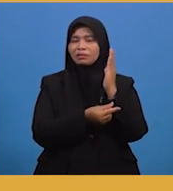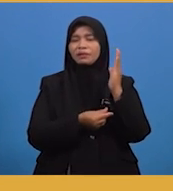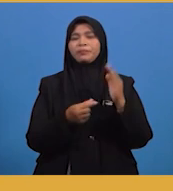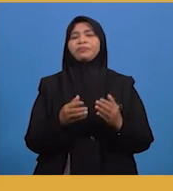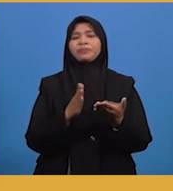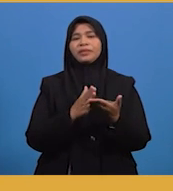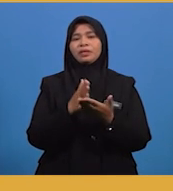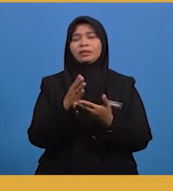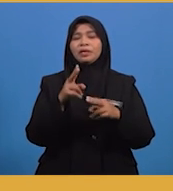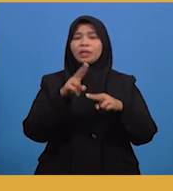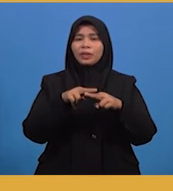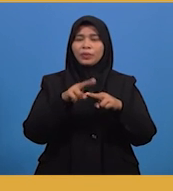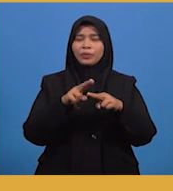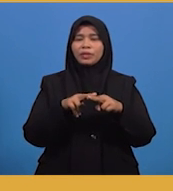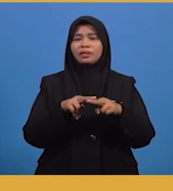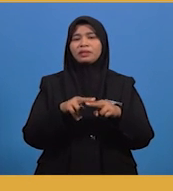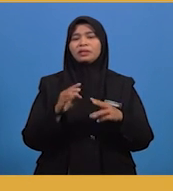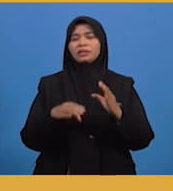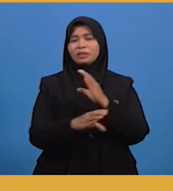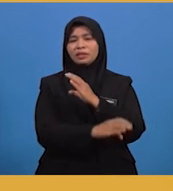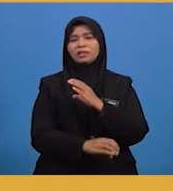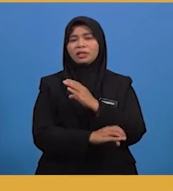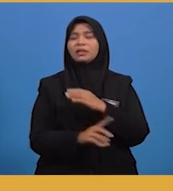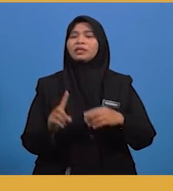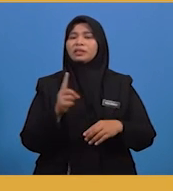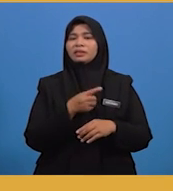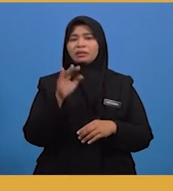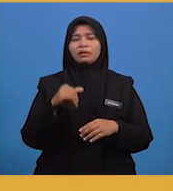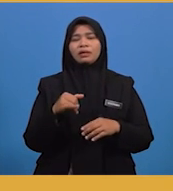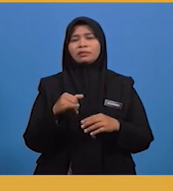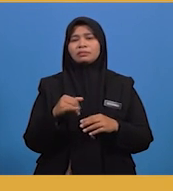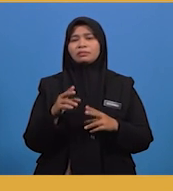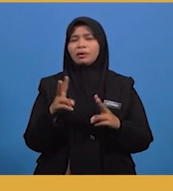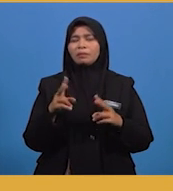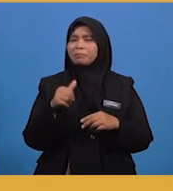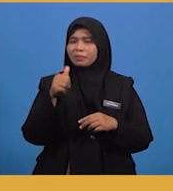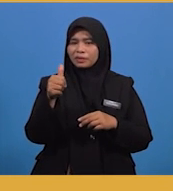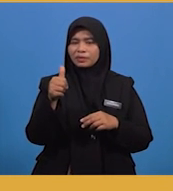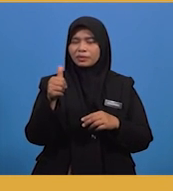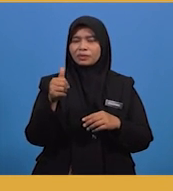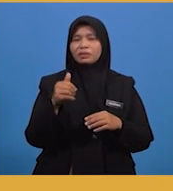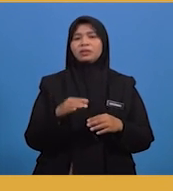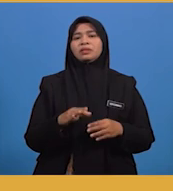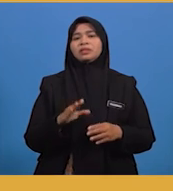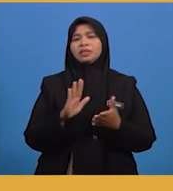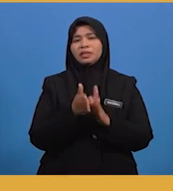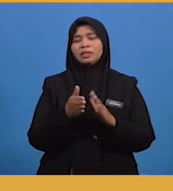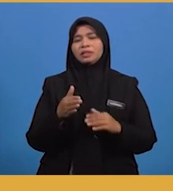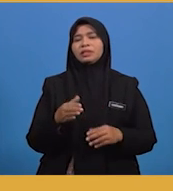Seterusnya, kedudukan negara kita yang strategik juga merupakan sebab dalam penaklukan